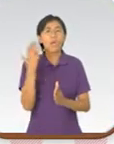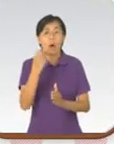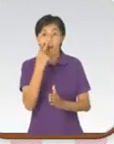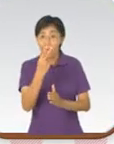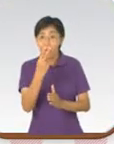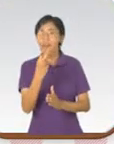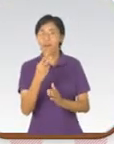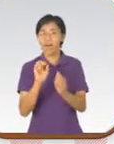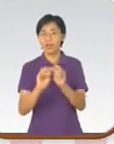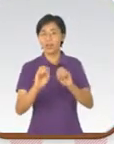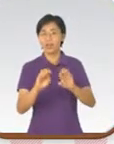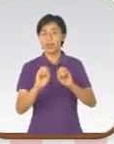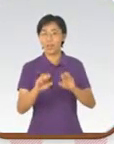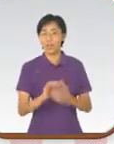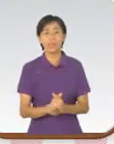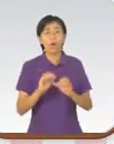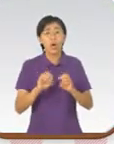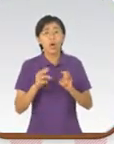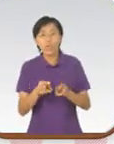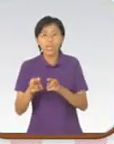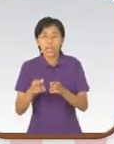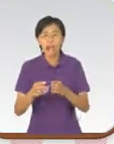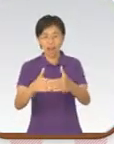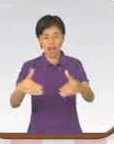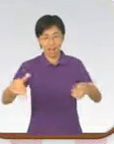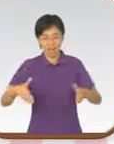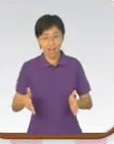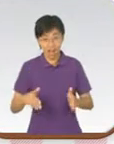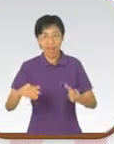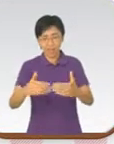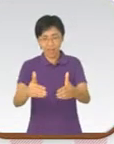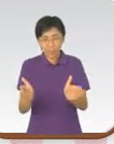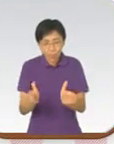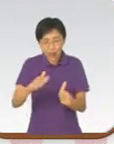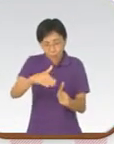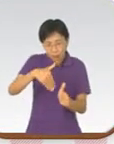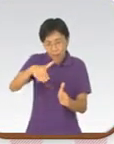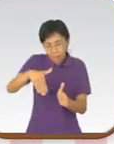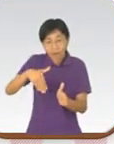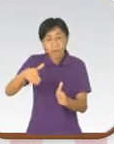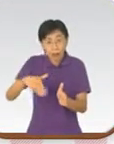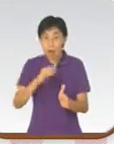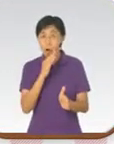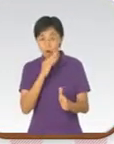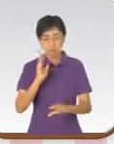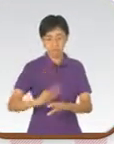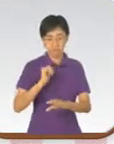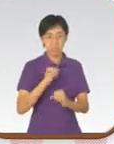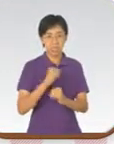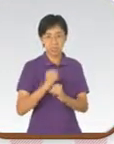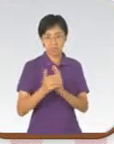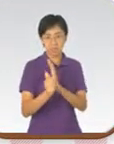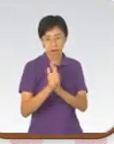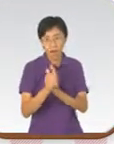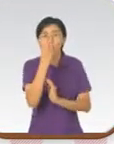ครับสอนในเรื่องราวของการปาดบัตเตอร์ครีมแล้วเนี่ยอันนั้นเป็นขั้นเริ่มต้นพอเริ่มเก่งนะครับทักษะดีแล้วก็มาลองหัดท